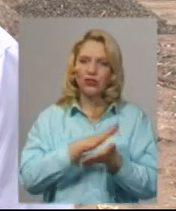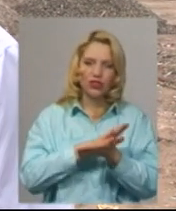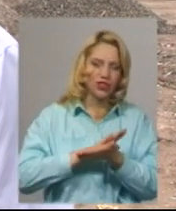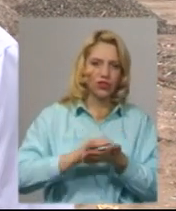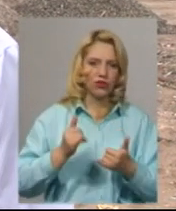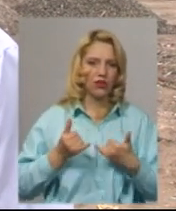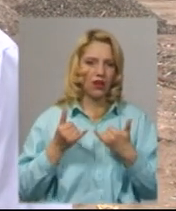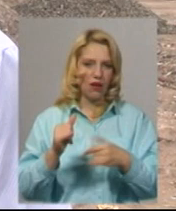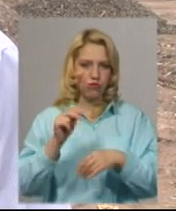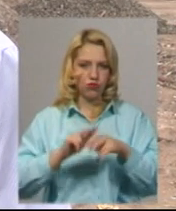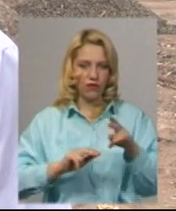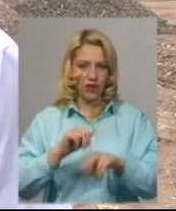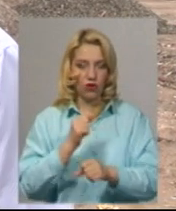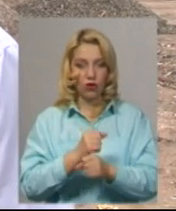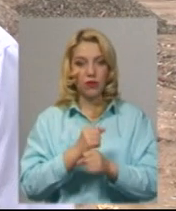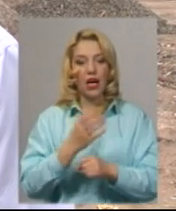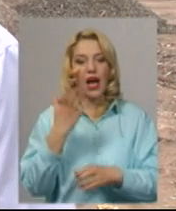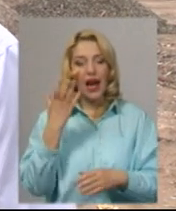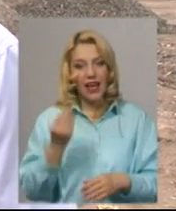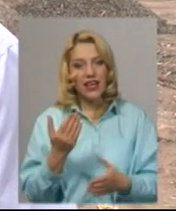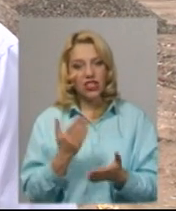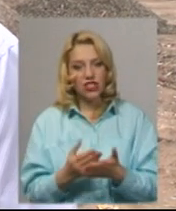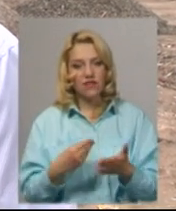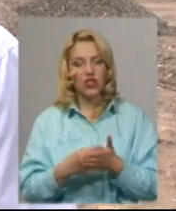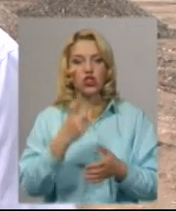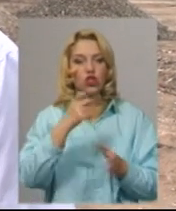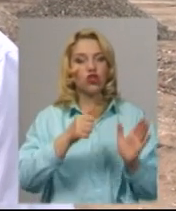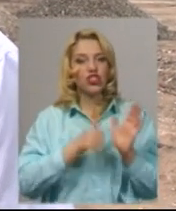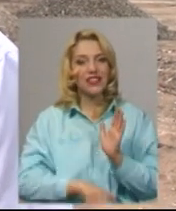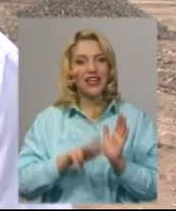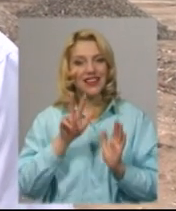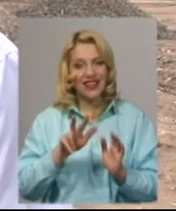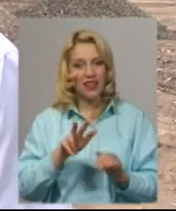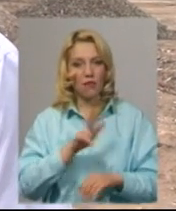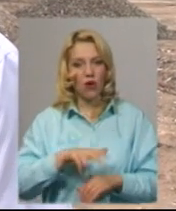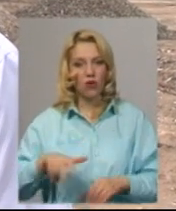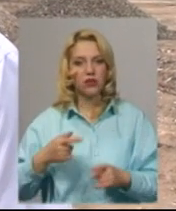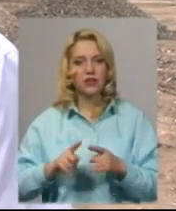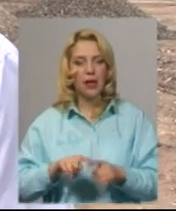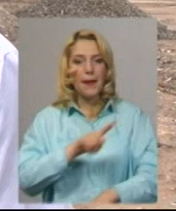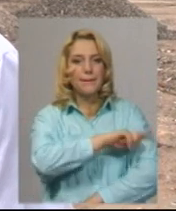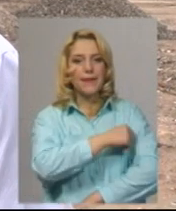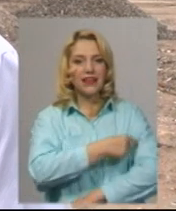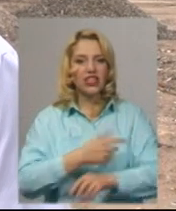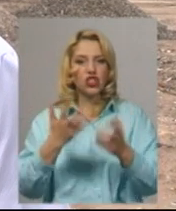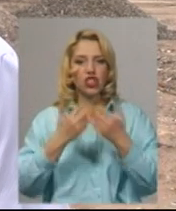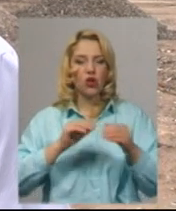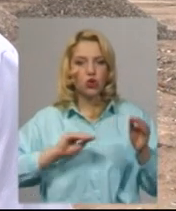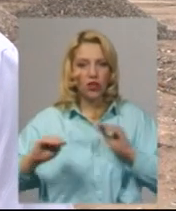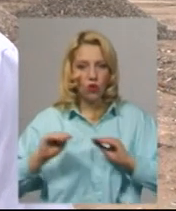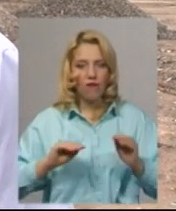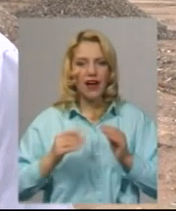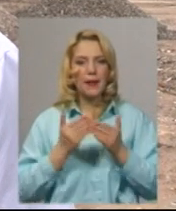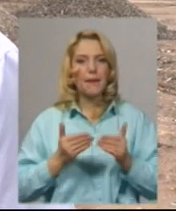роботи. Крім того, є ще вартість 163 мільйони – це медичне обладнання, остаткове меблі, остаткування.